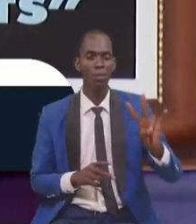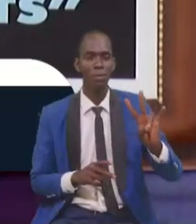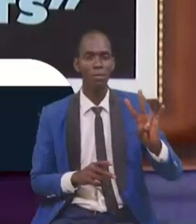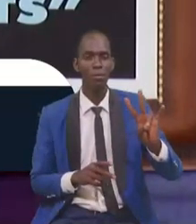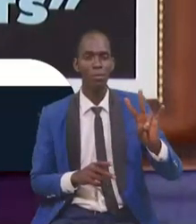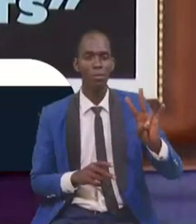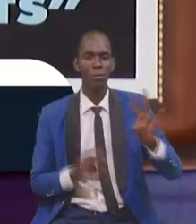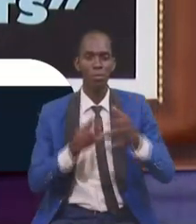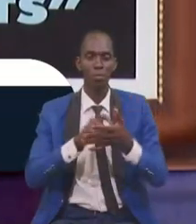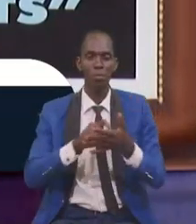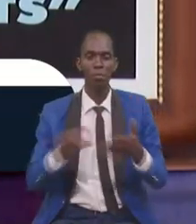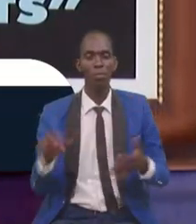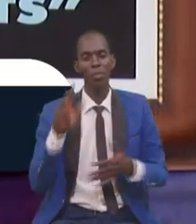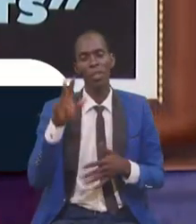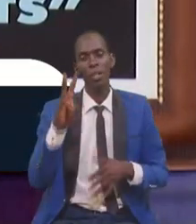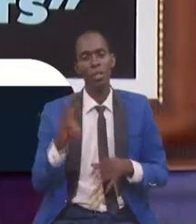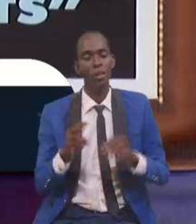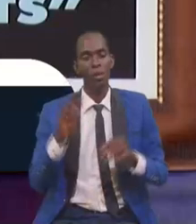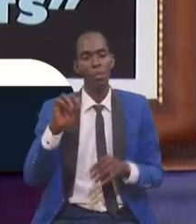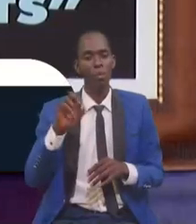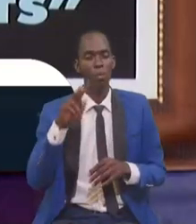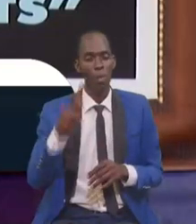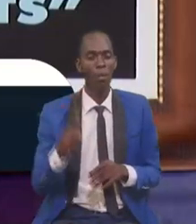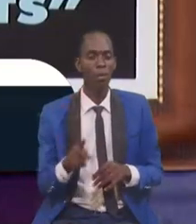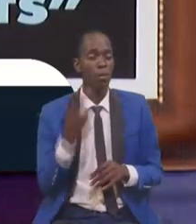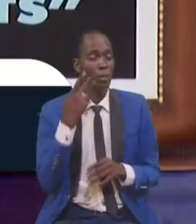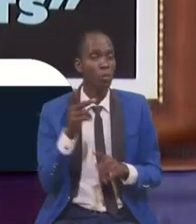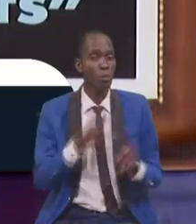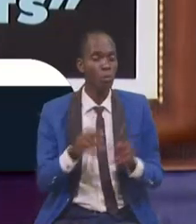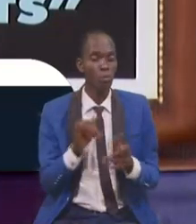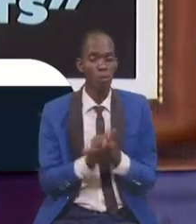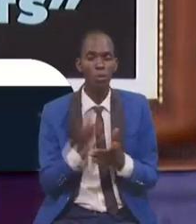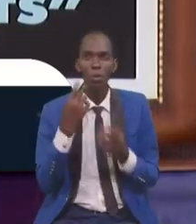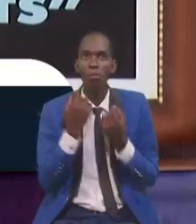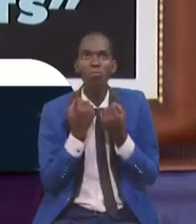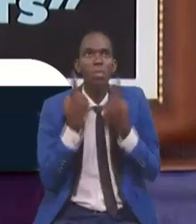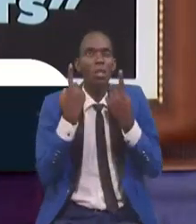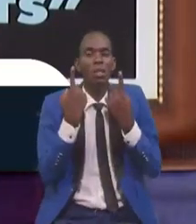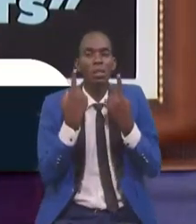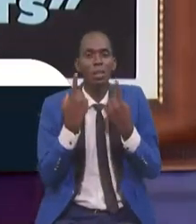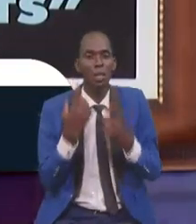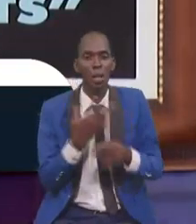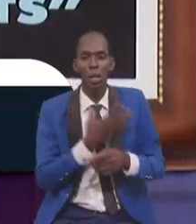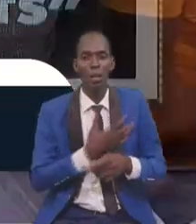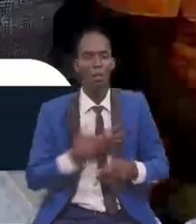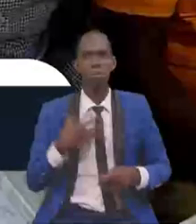Marc chapitre 7, ils étaient étonnés, ils étaient surpris, ils étaient